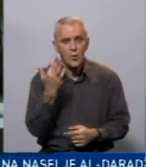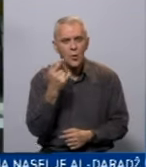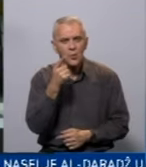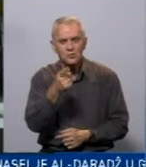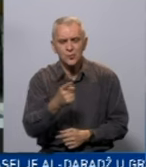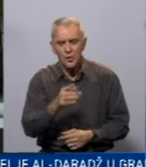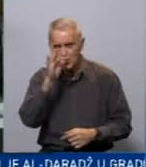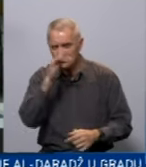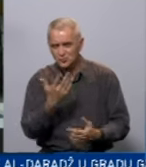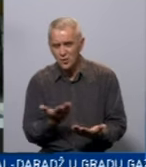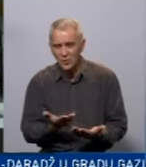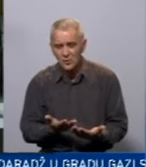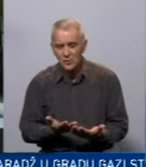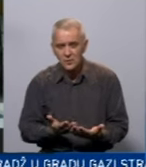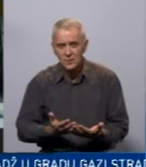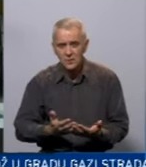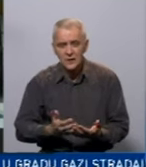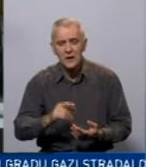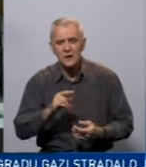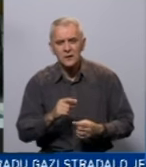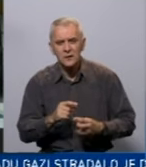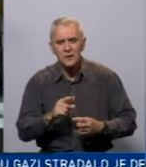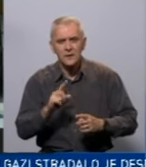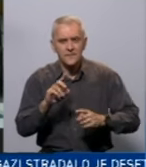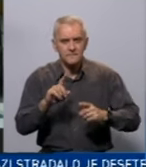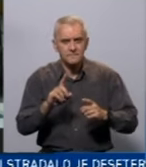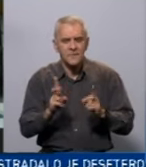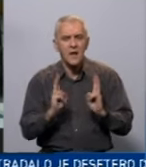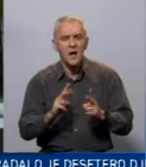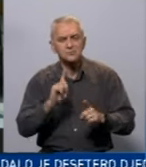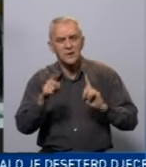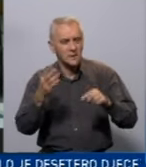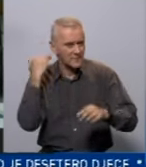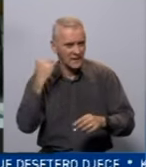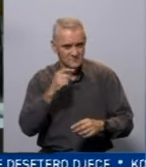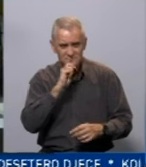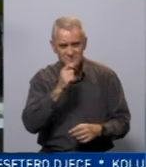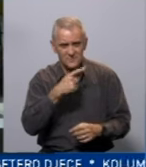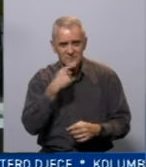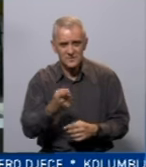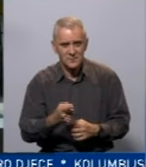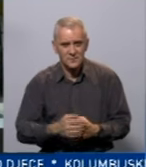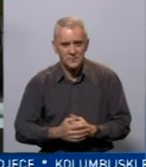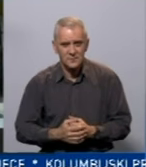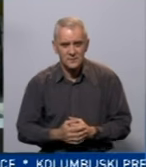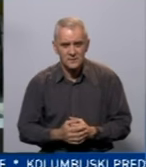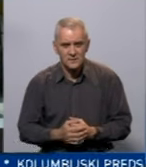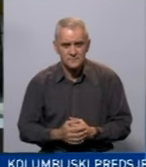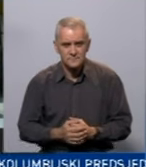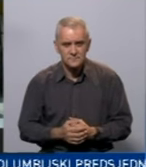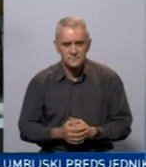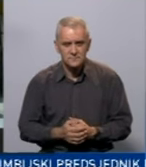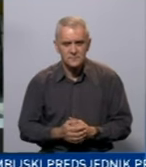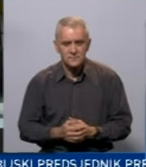degutantno i koliko je, kao što su neki od vaših prethodnih sagovornika rekli, zapravo sada